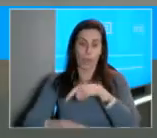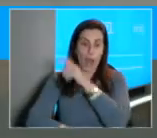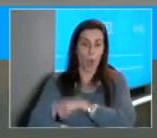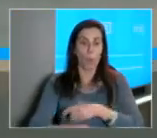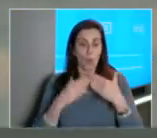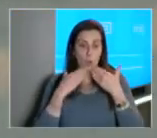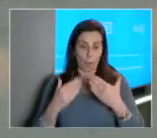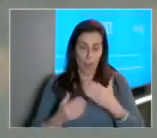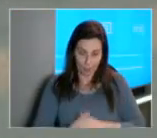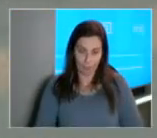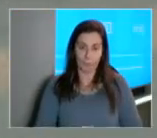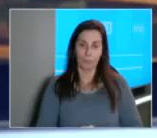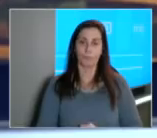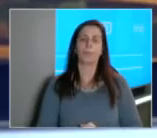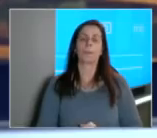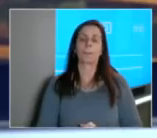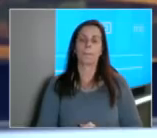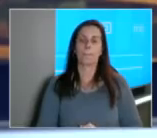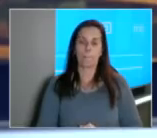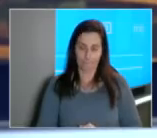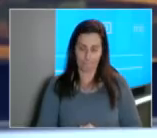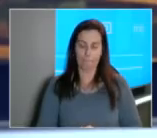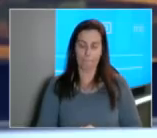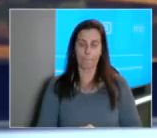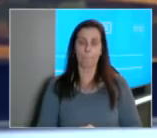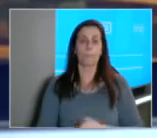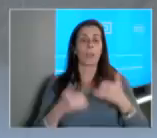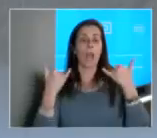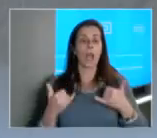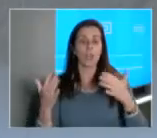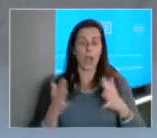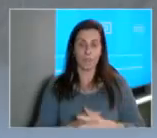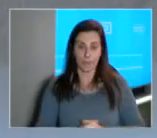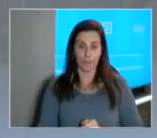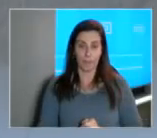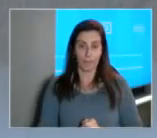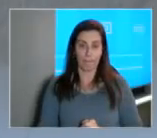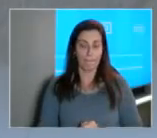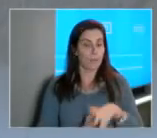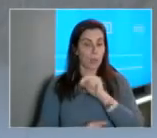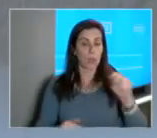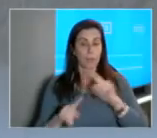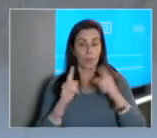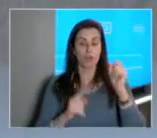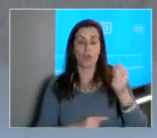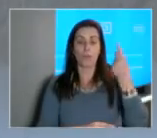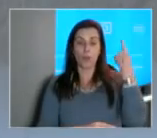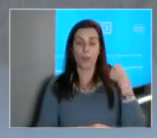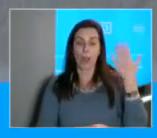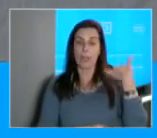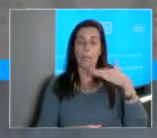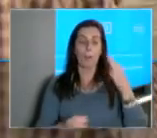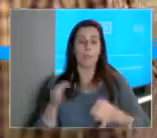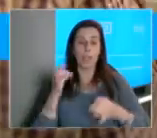לאום. תודה רבה, מרון ראובן, לשעבר שגריר ישראל באום. תודה לכם. עכשיו אנחנו עוברים לנושא אחר. בשבוע שעבר התקיים